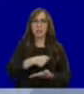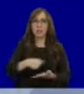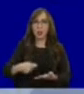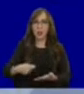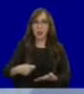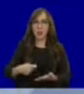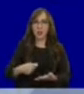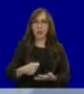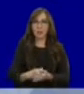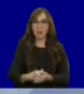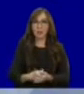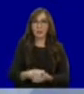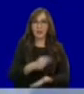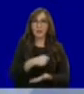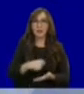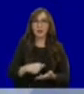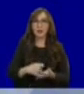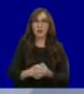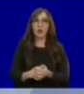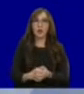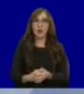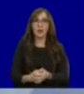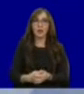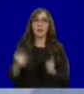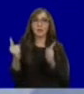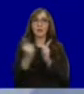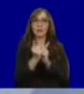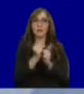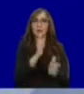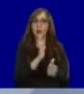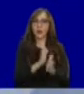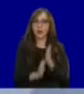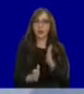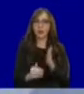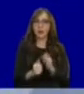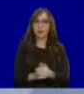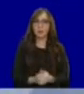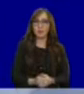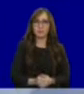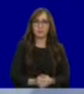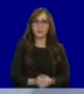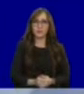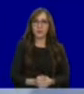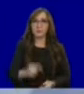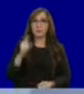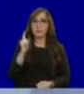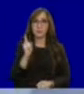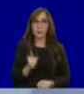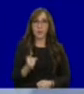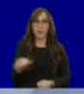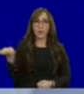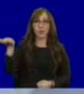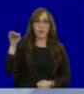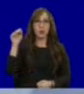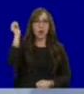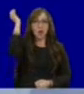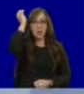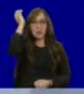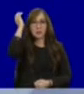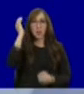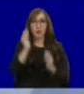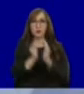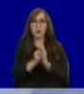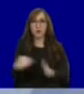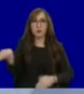melakukan pembelajaran tatap muka. Ya, hanya 22% dari total sekolah kita. Bahkan di zona hijau dan kuning